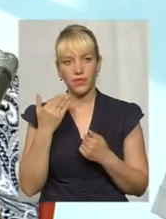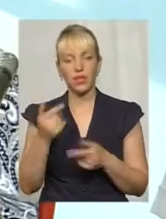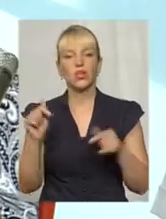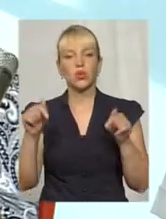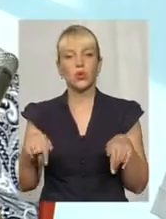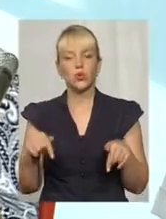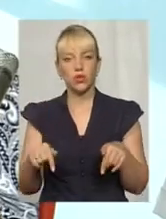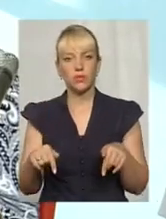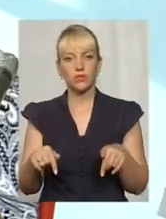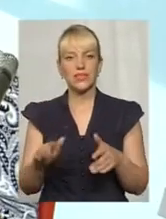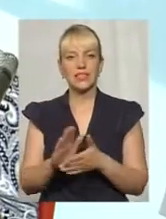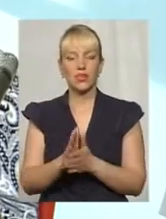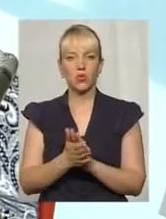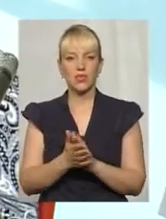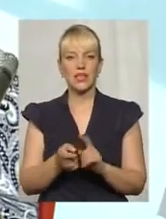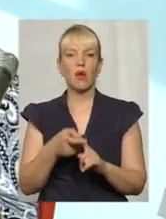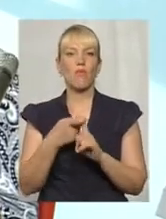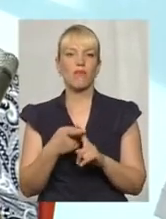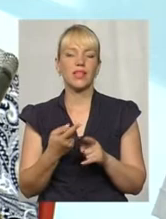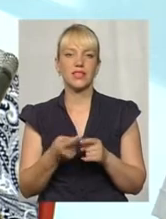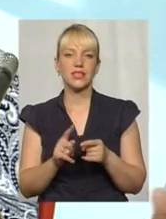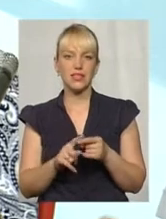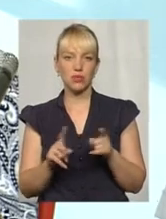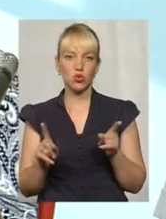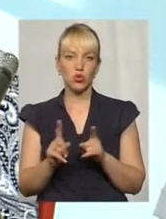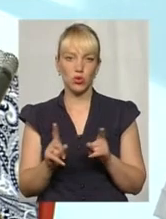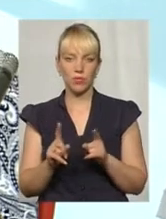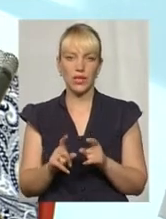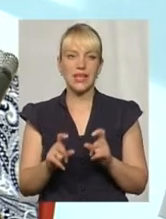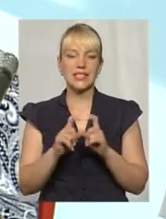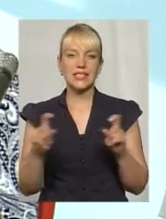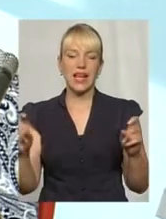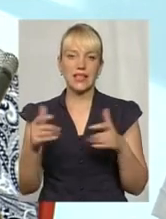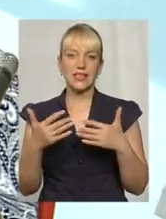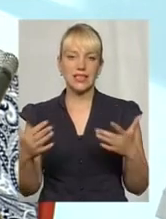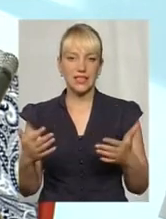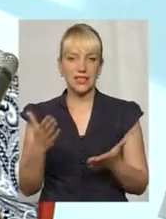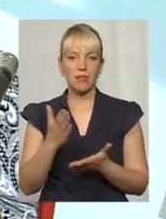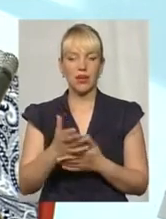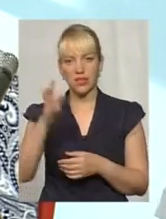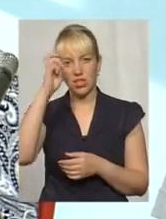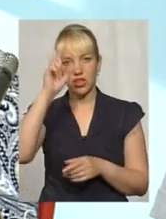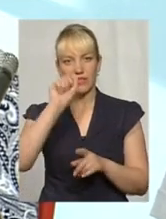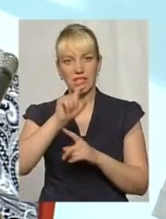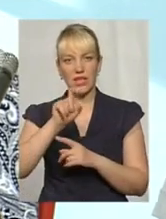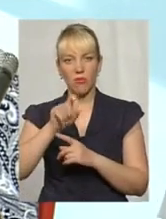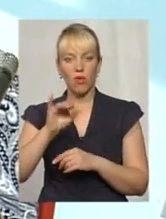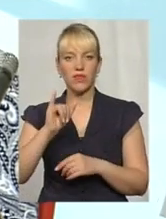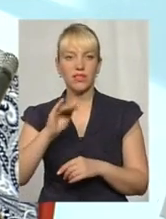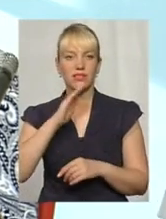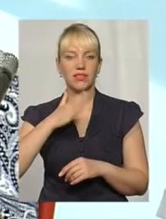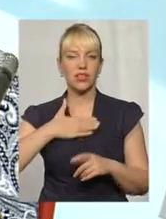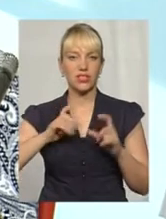Тут ситуація пов'язана з тим, що заклади різні мають державне замовлення, а наш